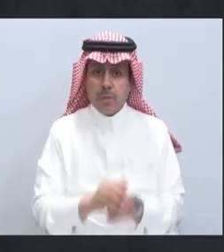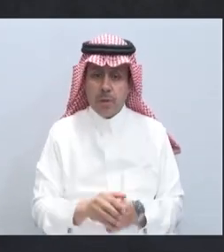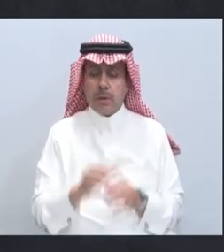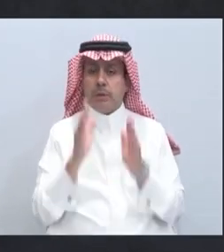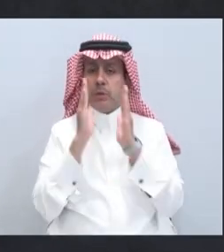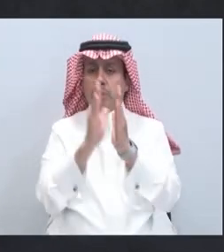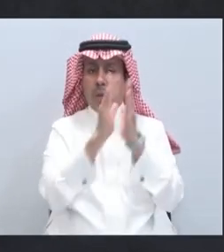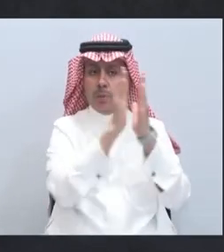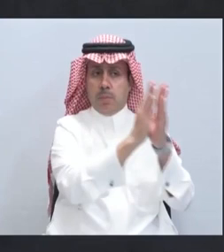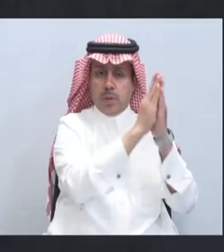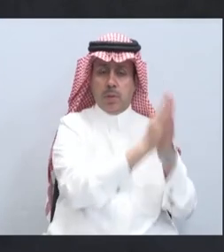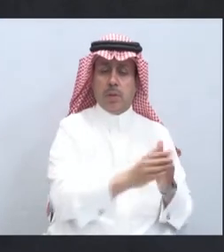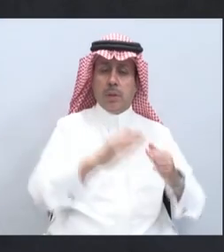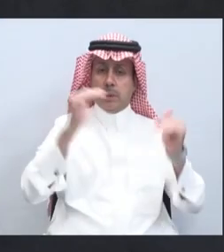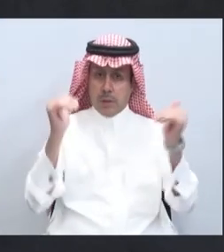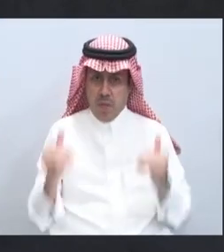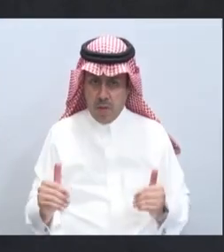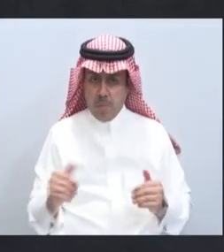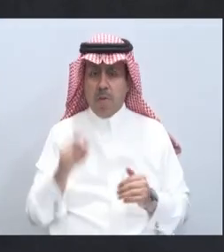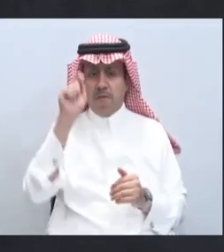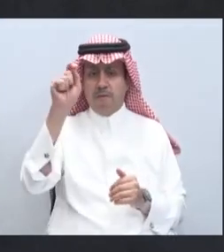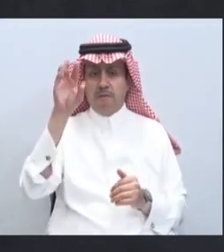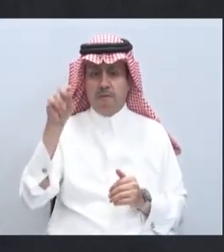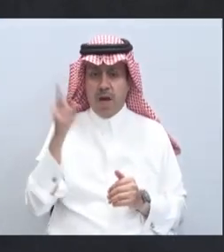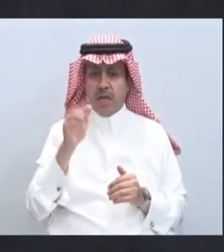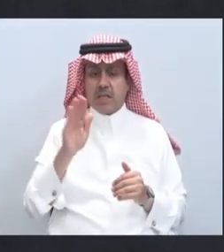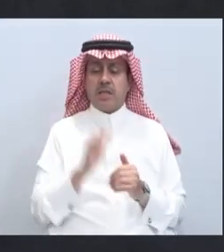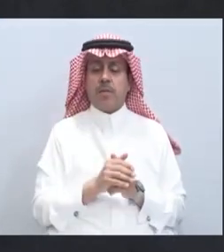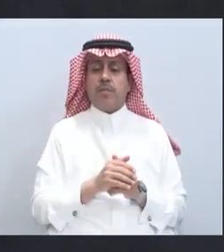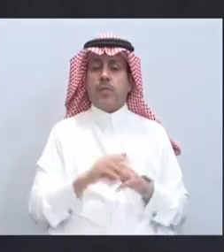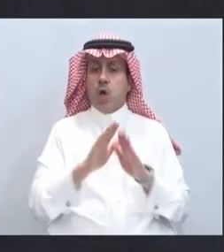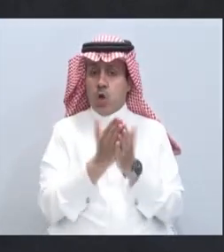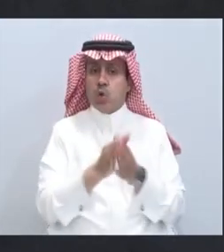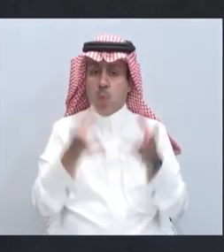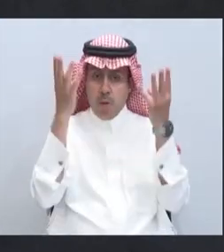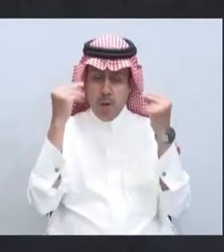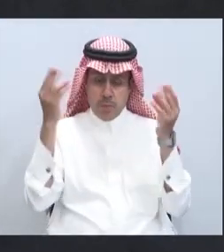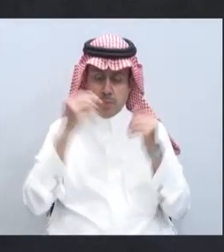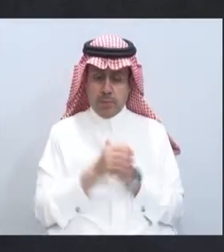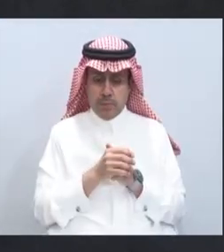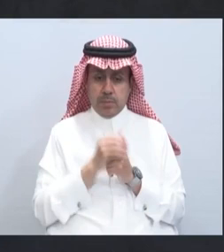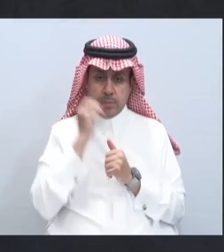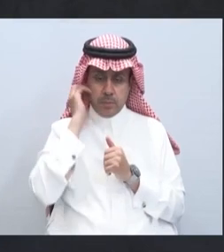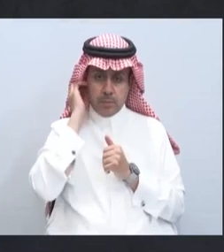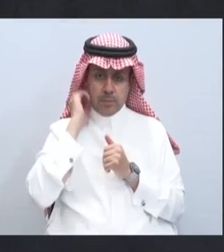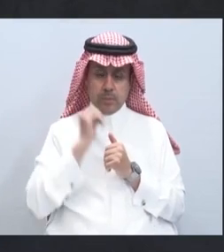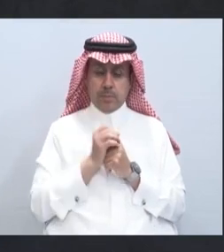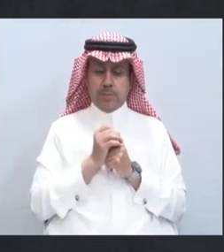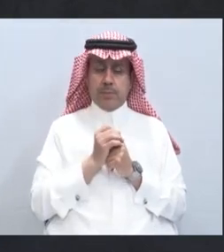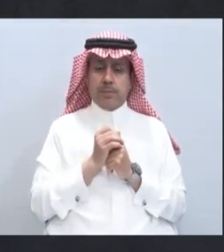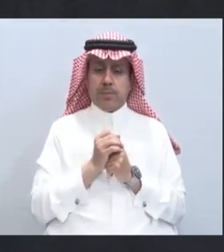وترتيب وتنظيم وفهرست اوعيه المعلومات اذا هذا هذا